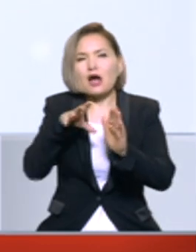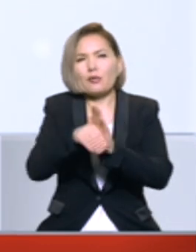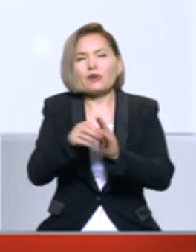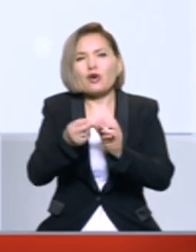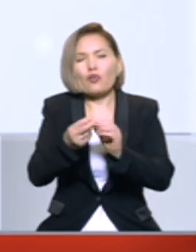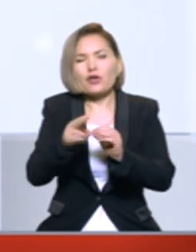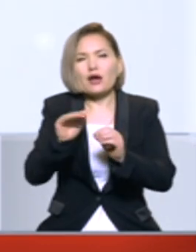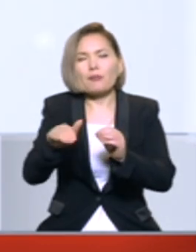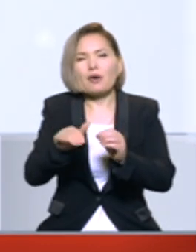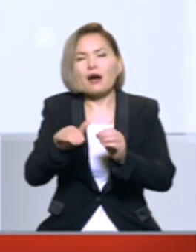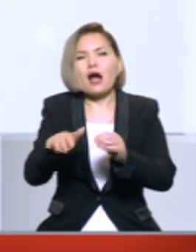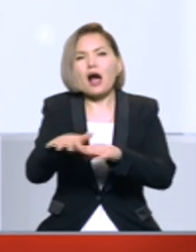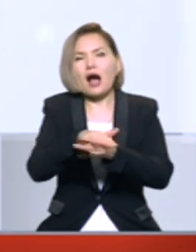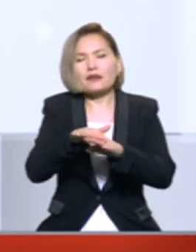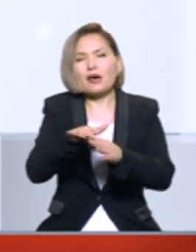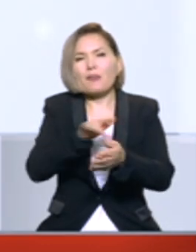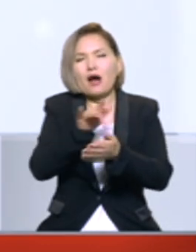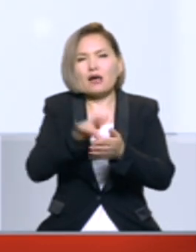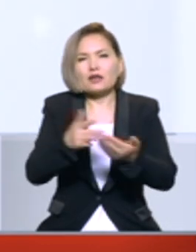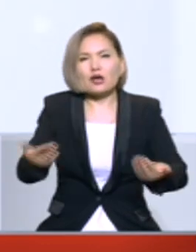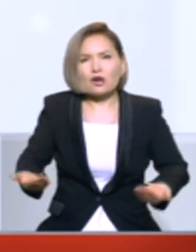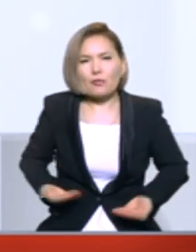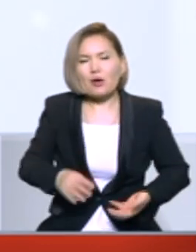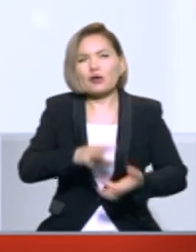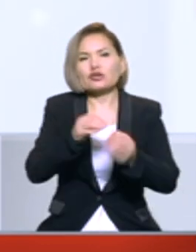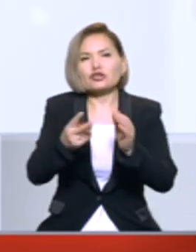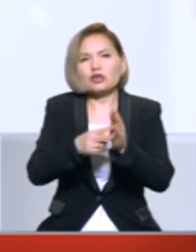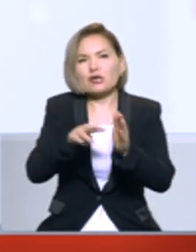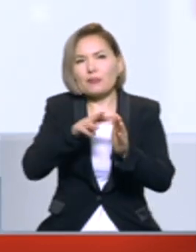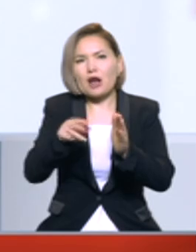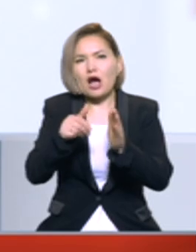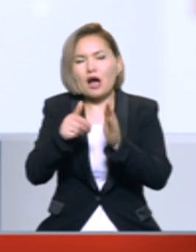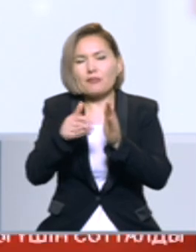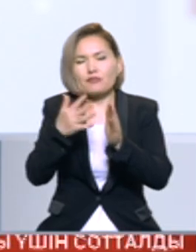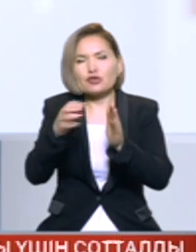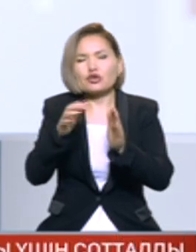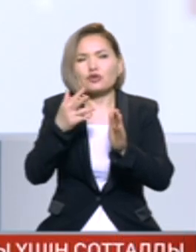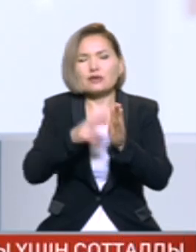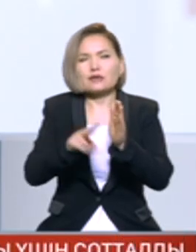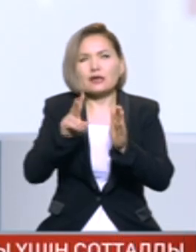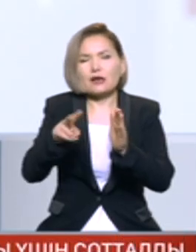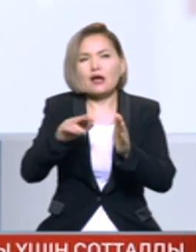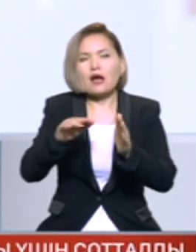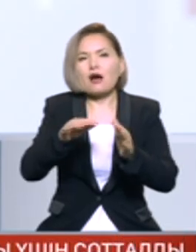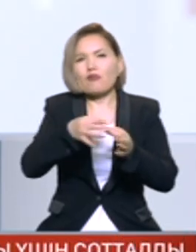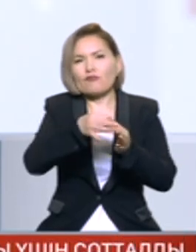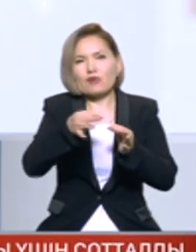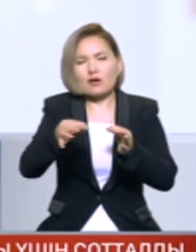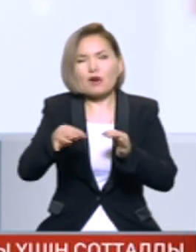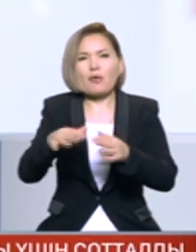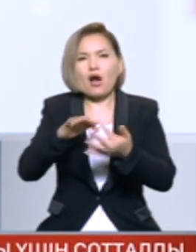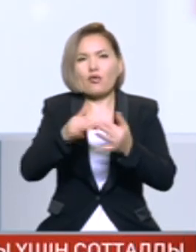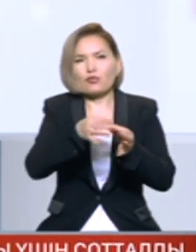қалада тұрса, қалған 7 582 652 ауыл аймақта өмір сүріп жатыр.